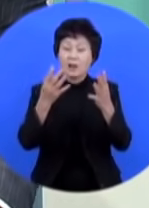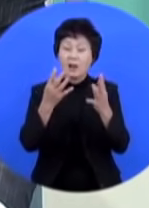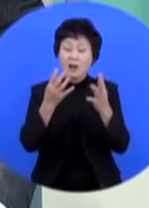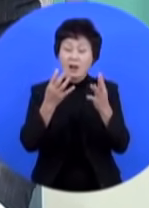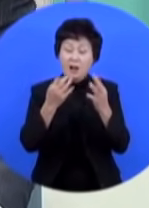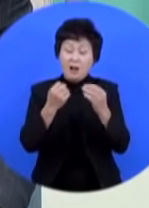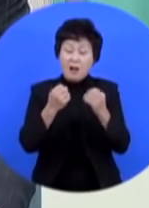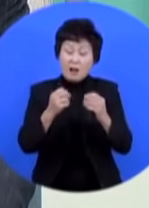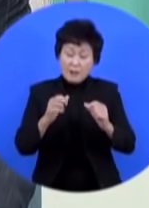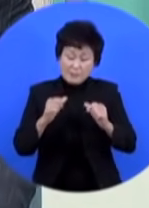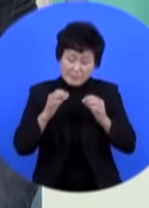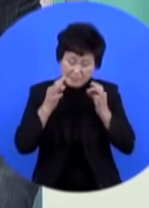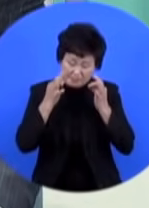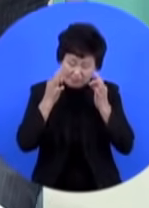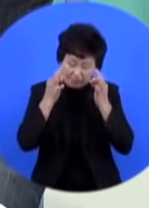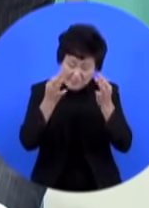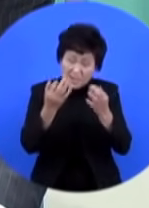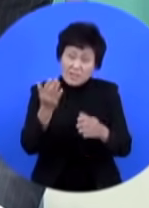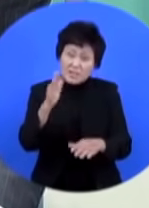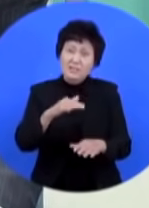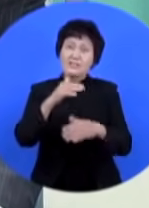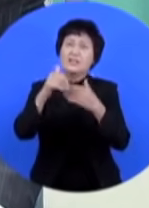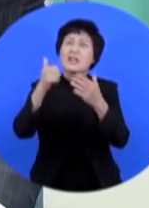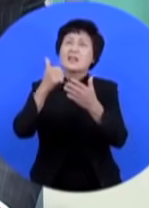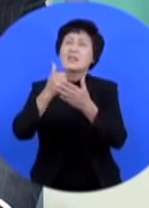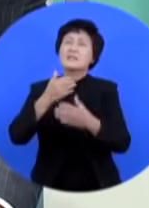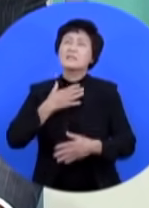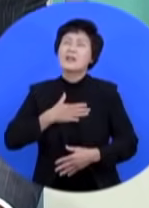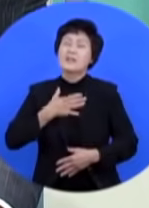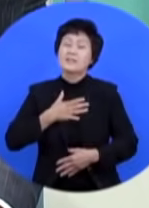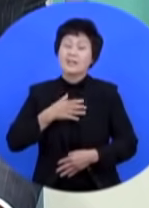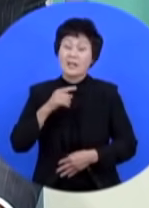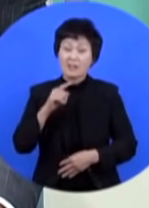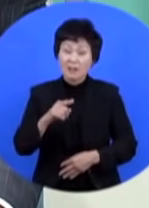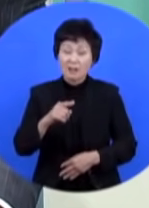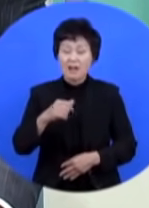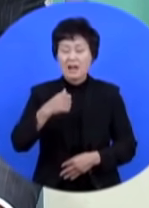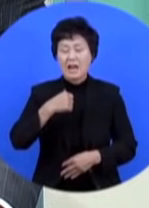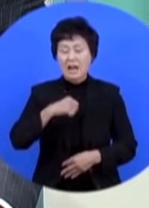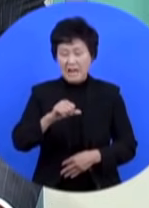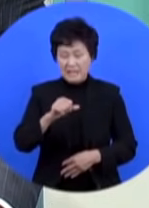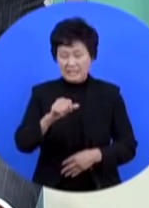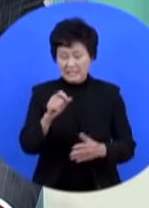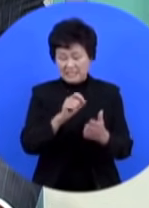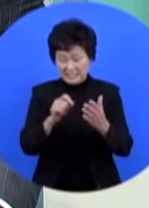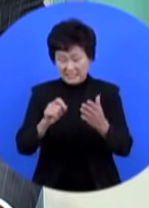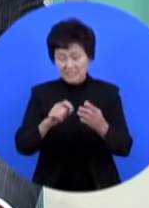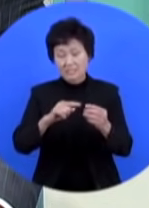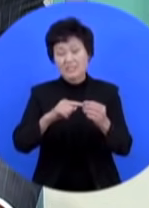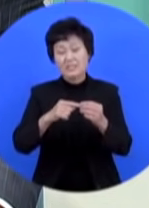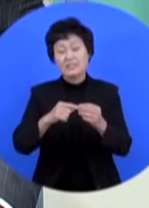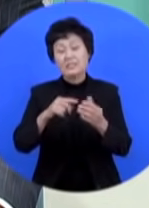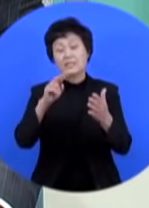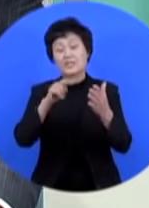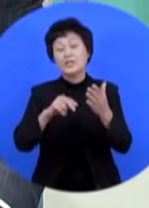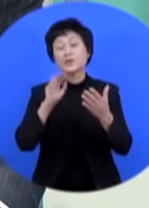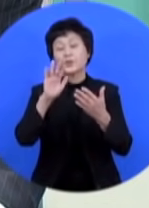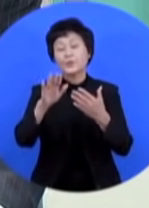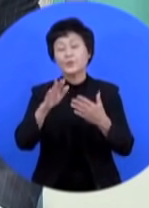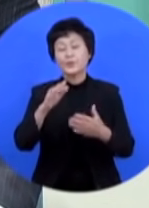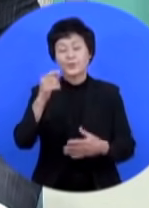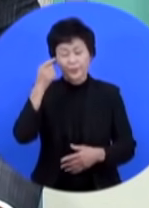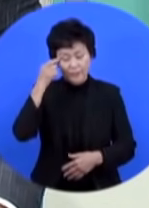다했는지 하나님 아버지께서 아실 것이라는 아들의 글을 읽고 깨달았습니다. 여덟